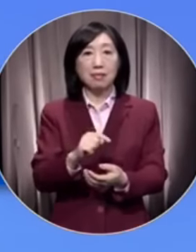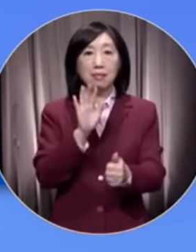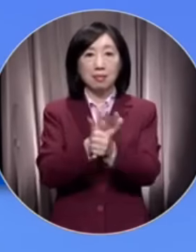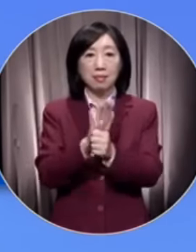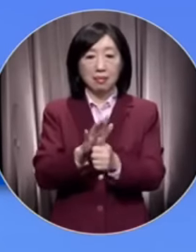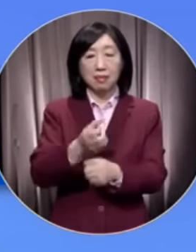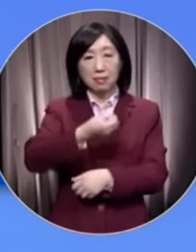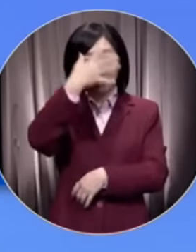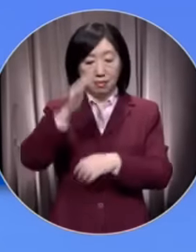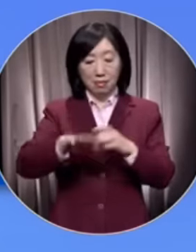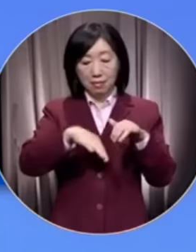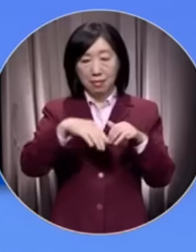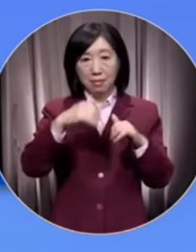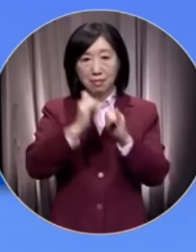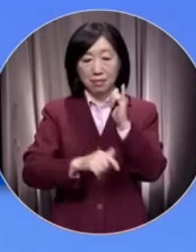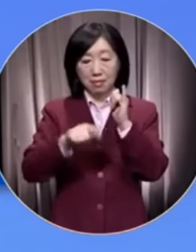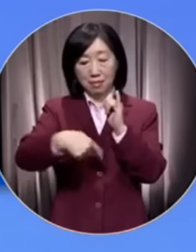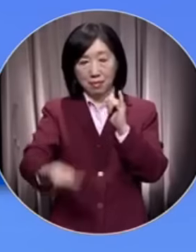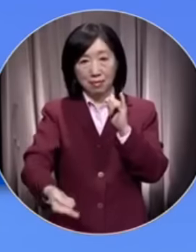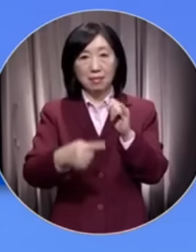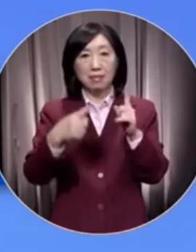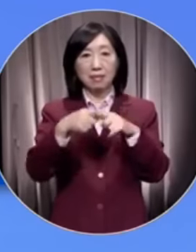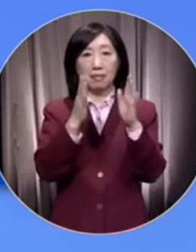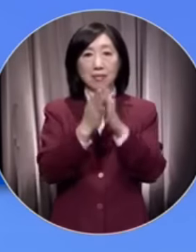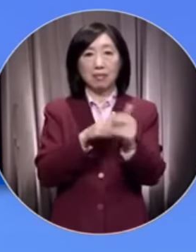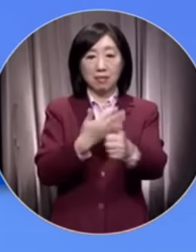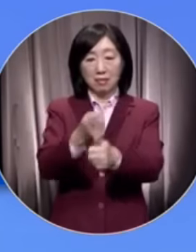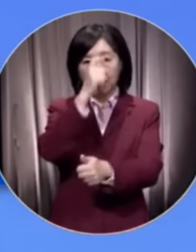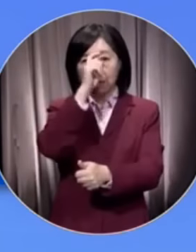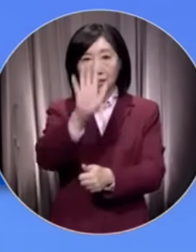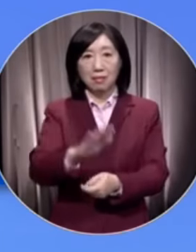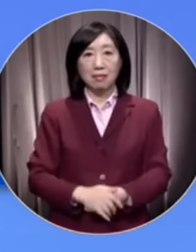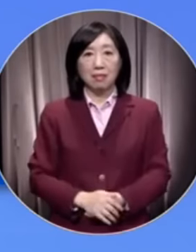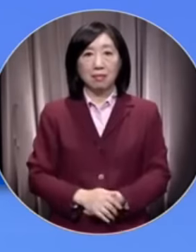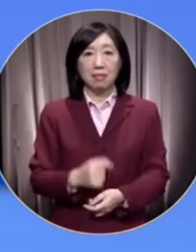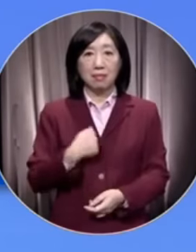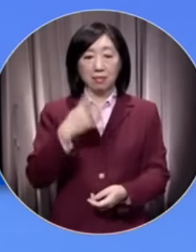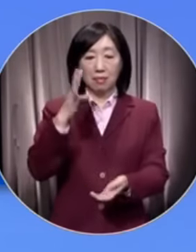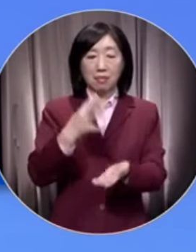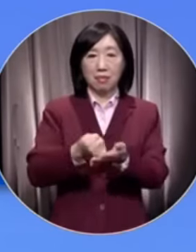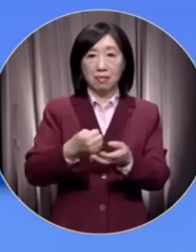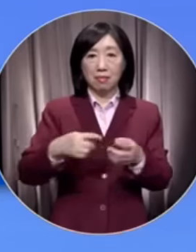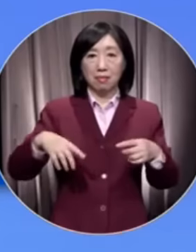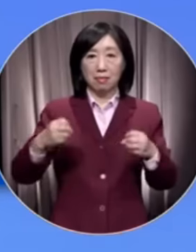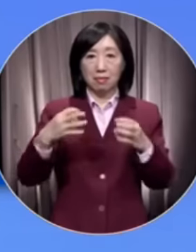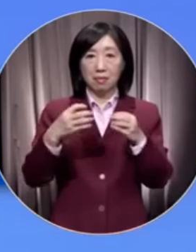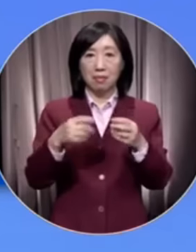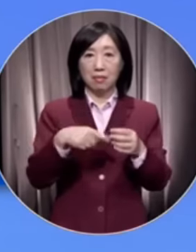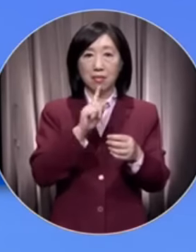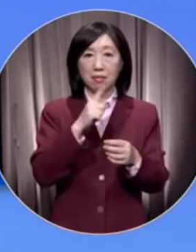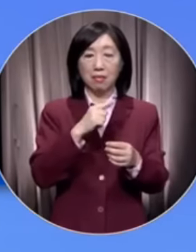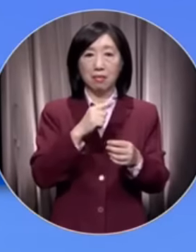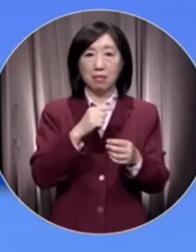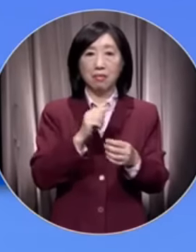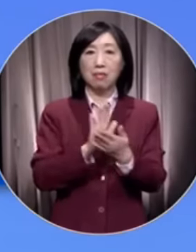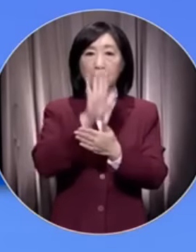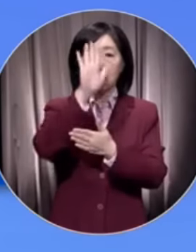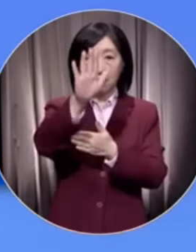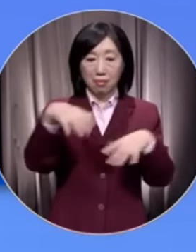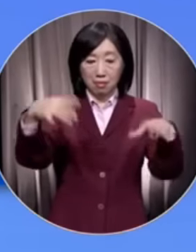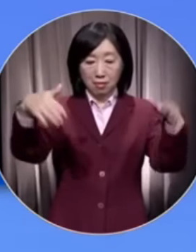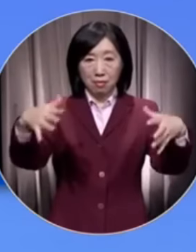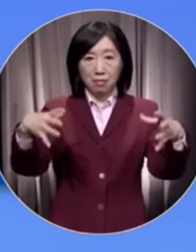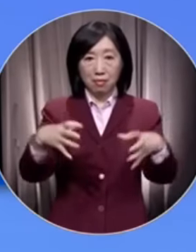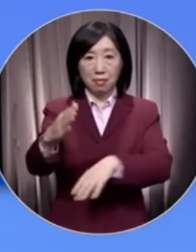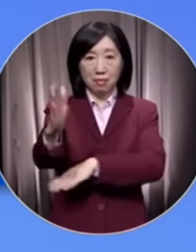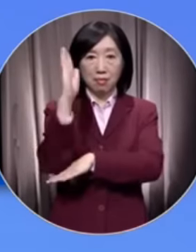来的愿景。我在几次的谈的话当中特别提到，宋楚瑜将来所组合的执